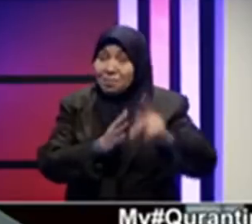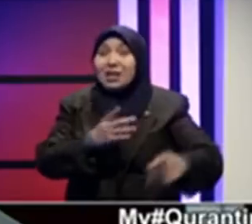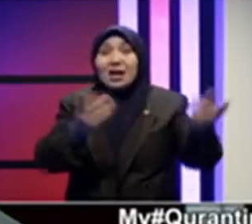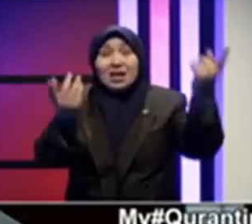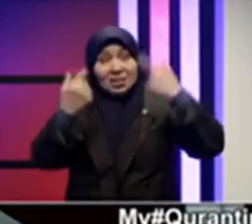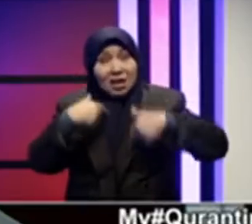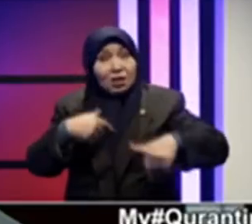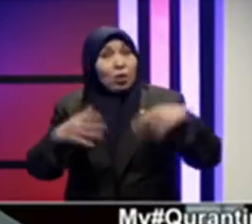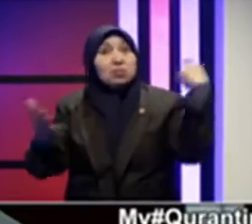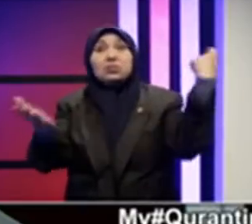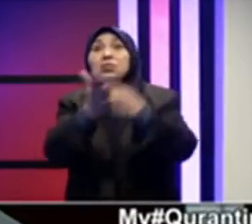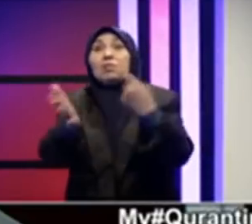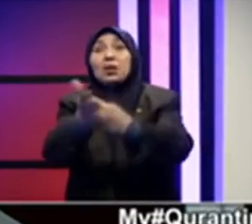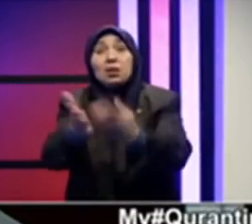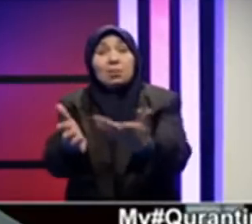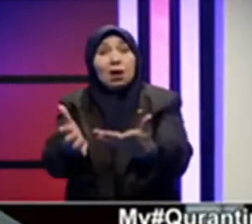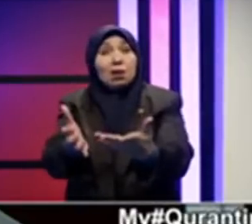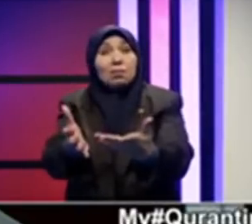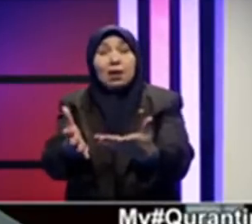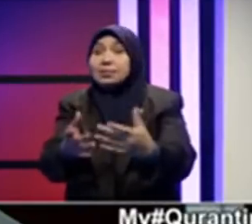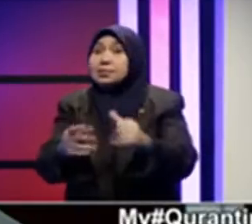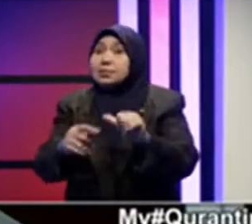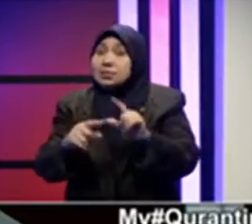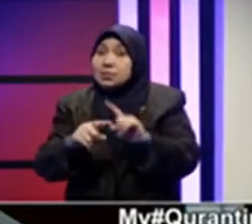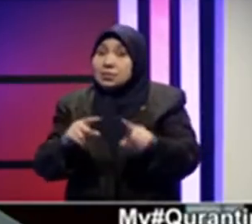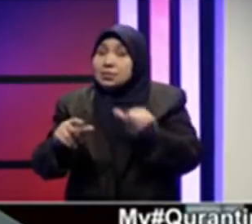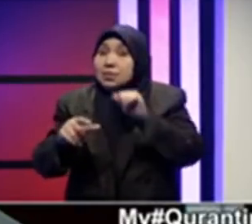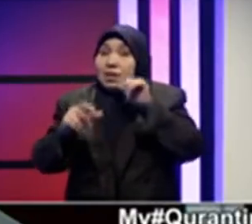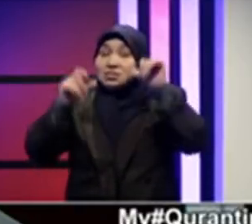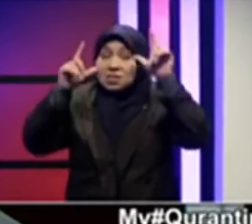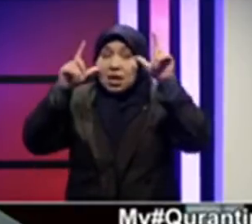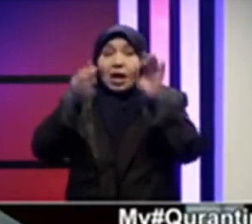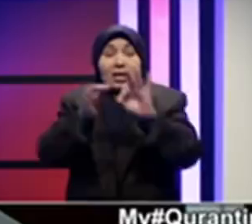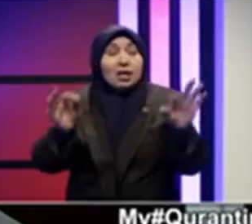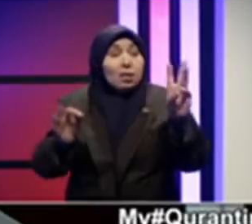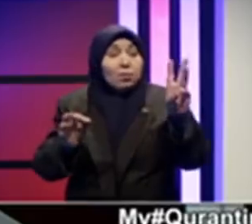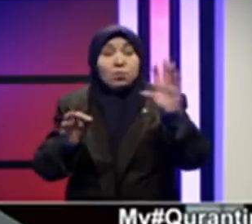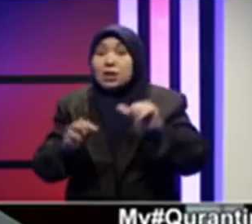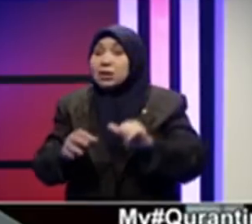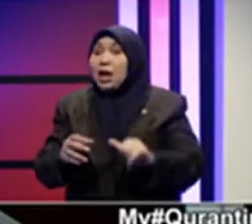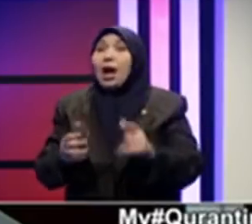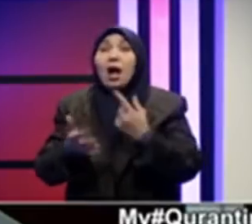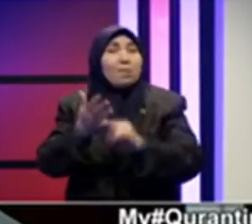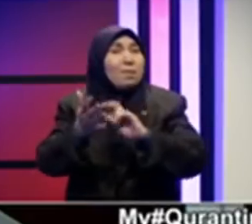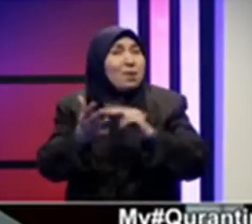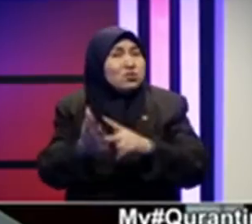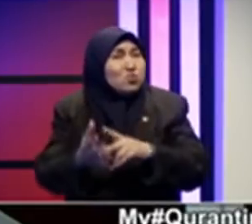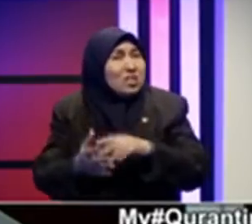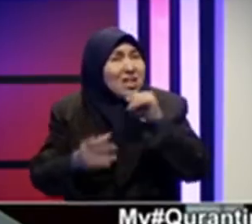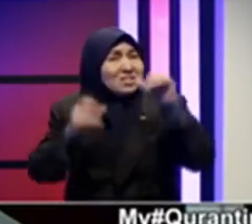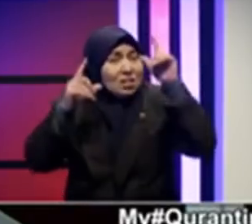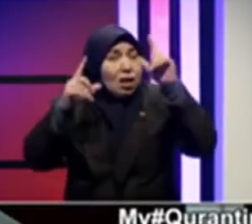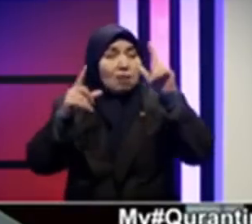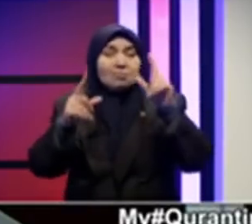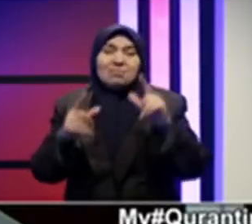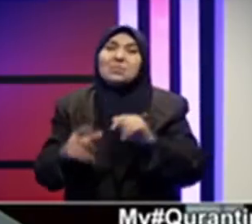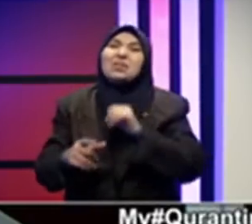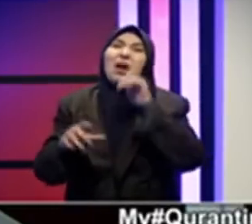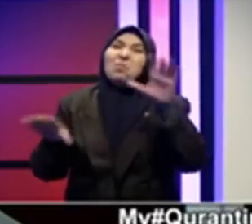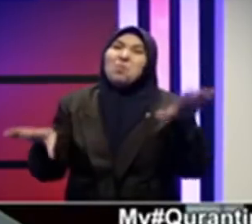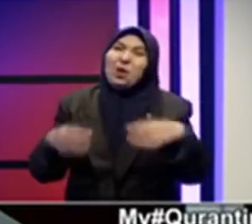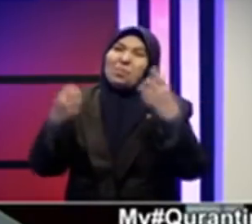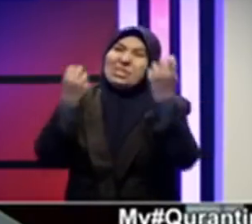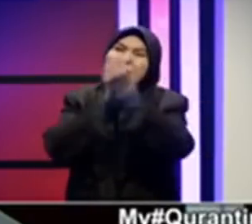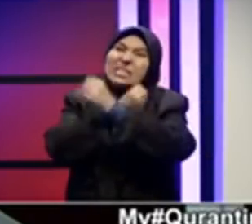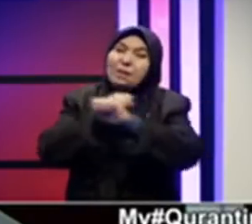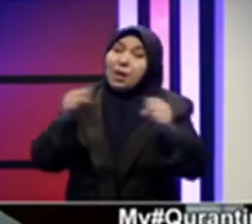secara mendadak sementara mereka tidak menyedarinya? Ayat 66. Ya, apa maksud tidak menyedarinya? Mereka tidak membuat persiapan. Ya,